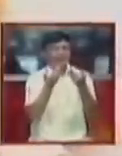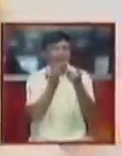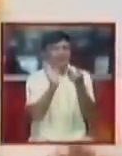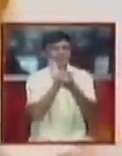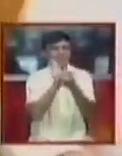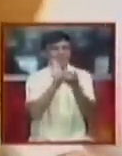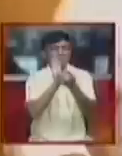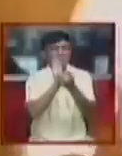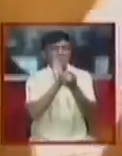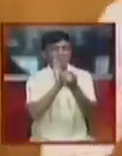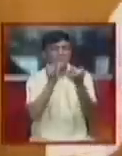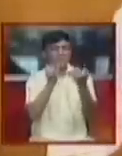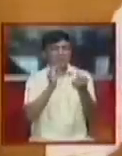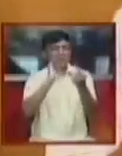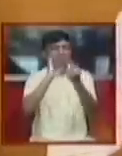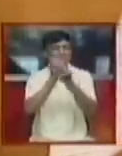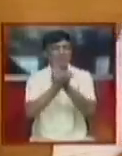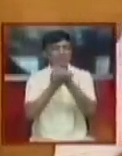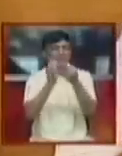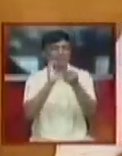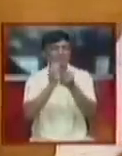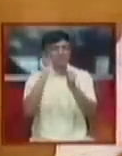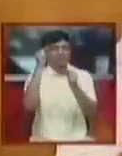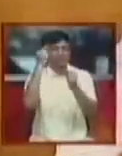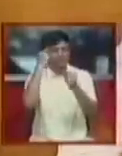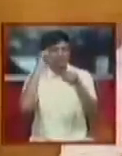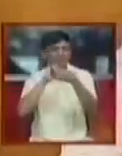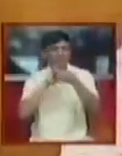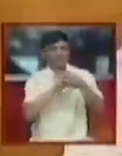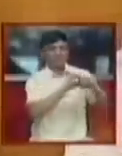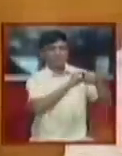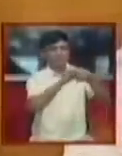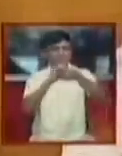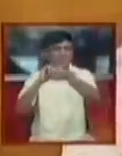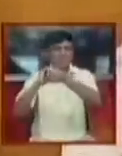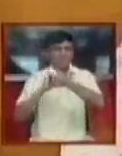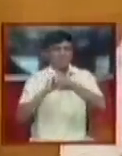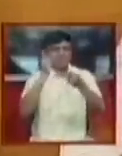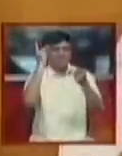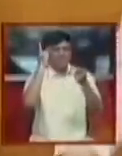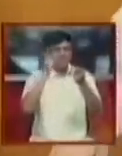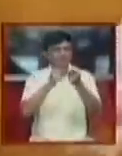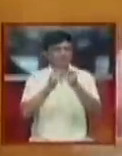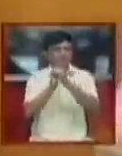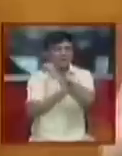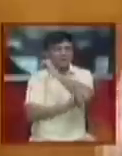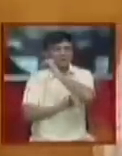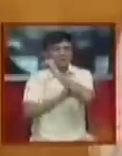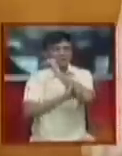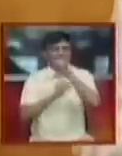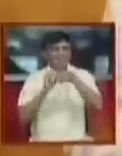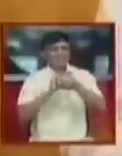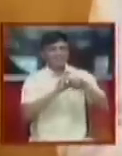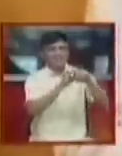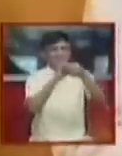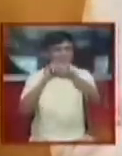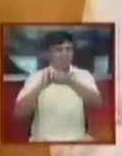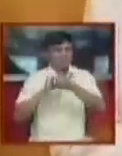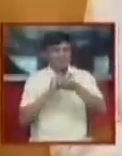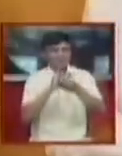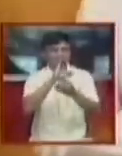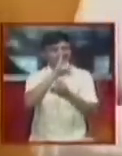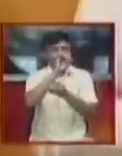pasikatan. Ngayon ang kultura sa gobyerno, bayan na yan, para sa kapakanan ng taong bayan. Convergence po ang tawag natin